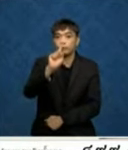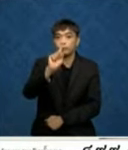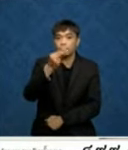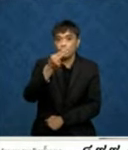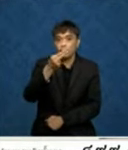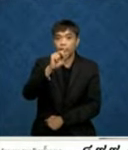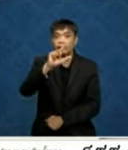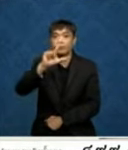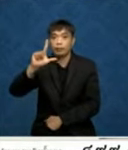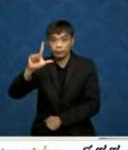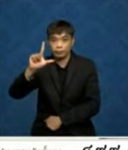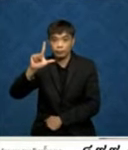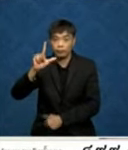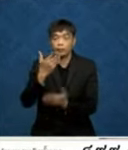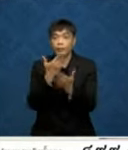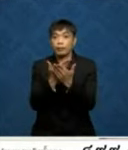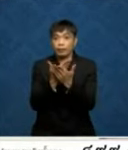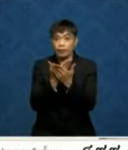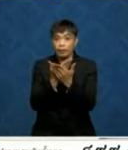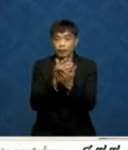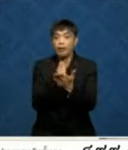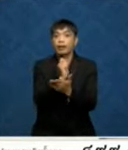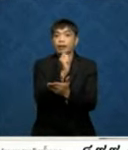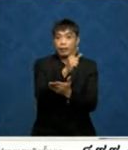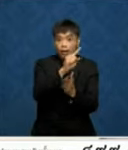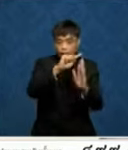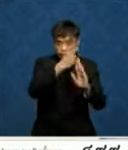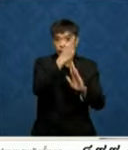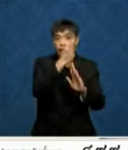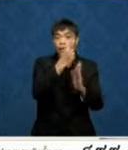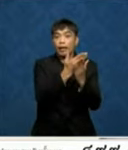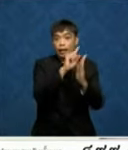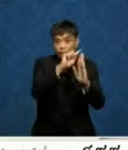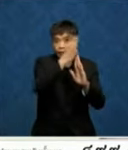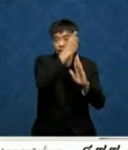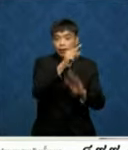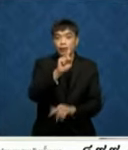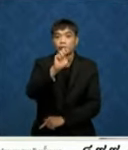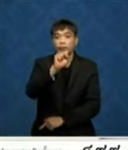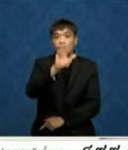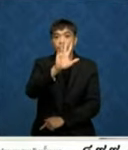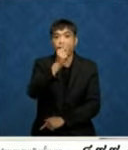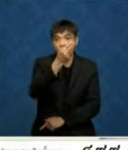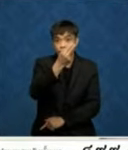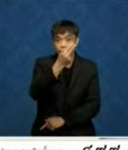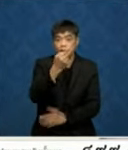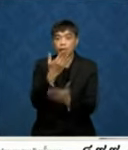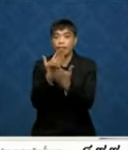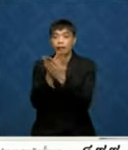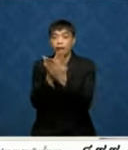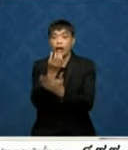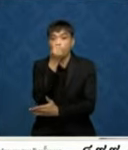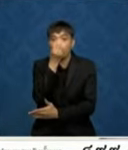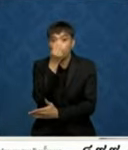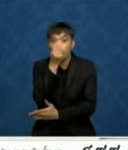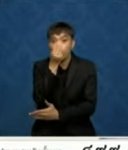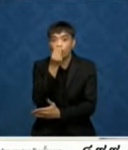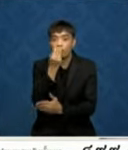410,000 ล้านบาทเป็นการชำระคืนเงินต้น 150,000 ล้านบาทชำระดอกเบี้ยอย่างเดียว